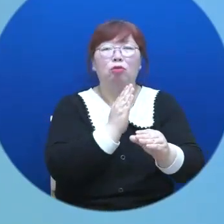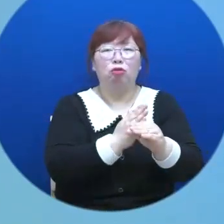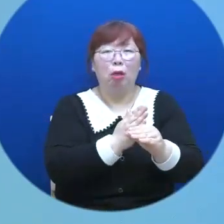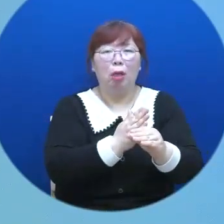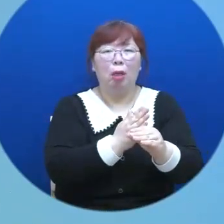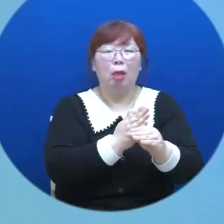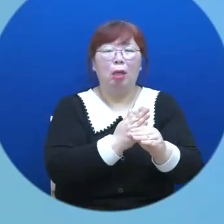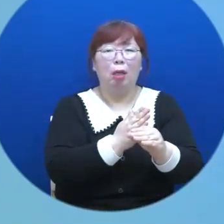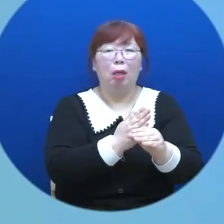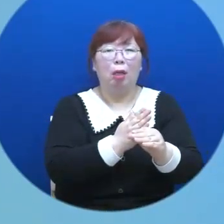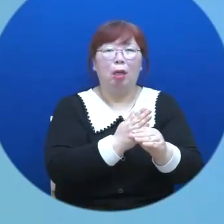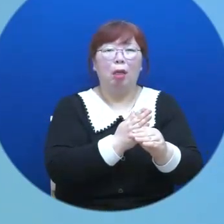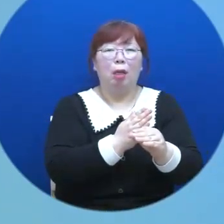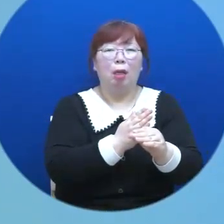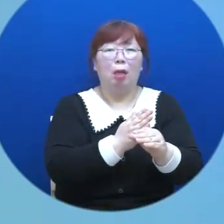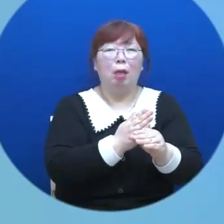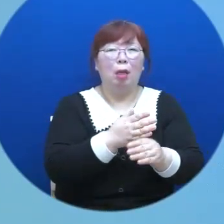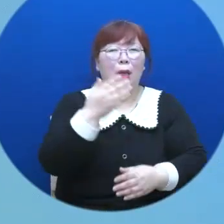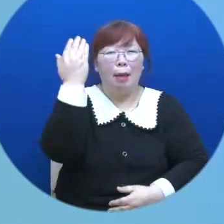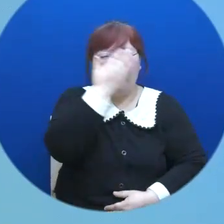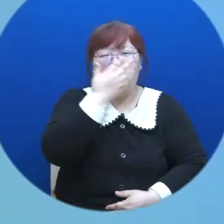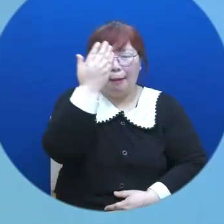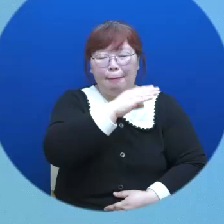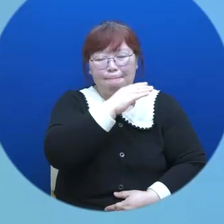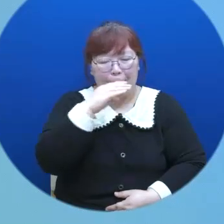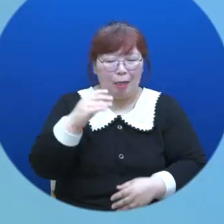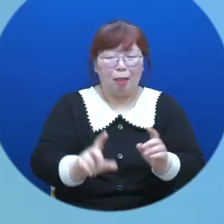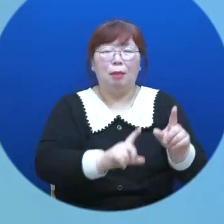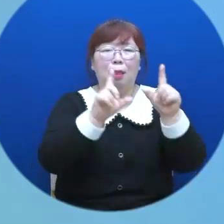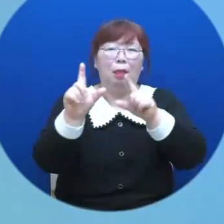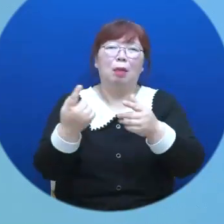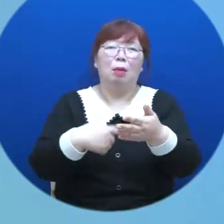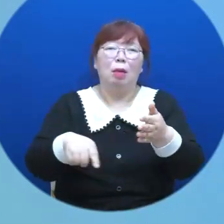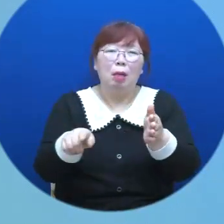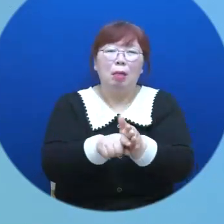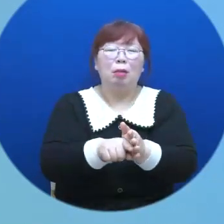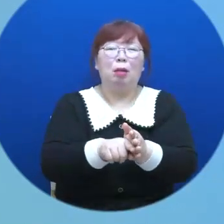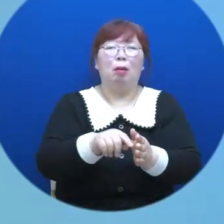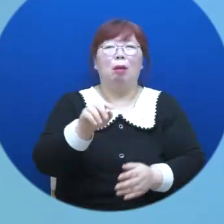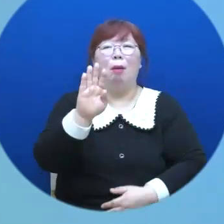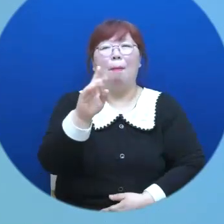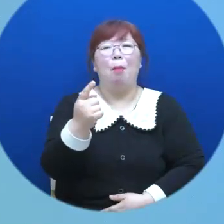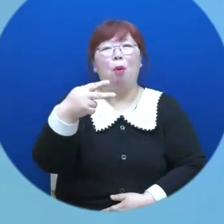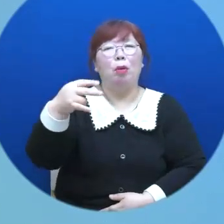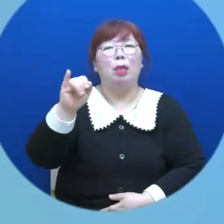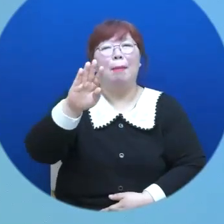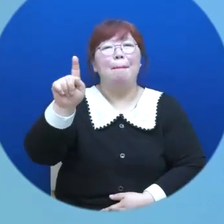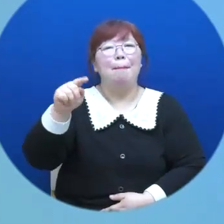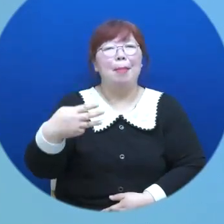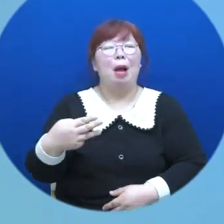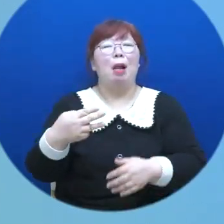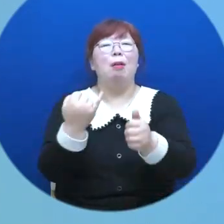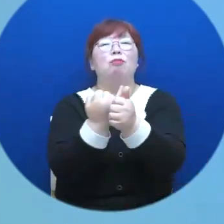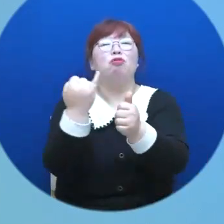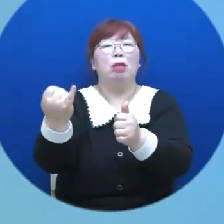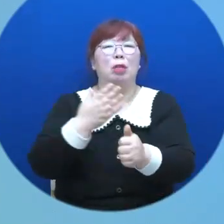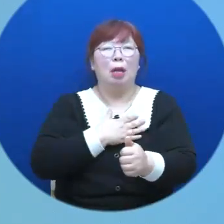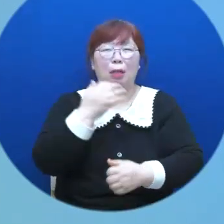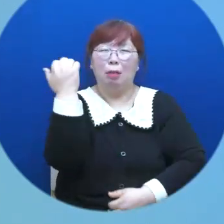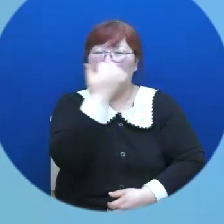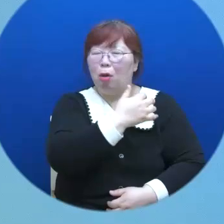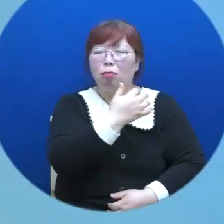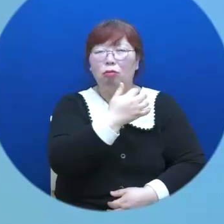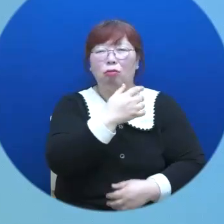뭐다? 깨끗하게 바르게 살기 위하여 보디발의 아내가 성적 유혹을 하고 있을 때 하나님 앞에 이러면